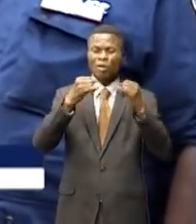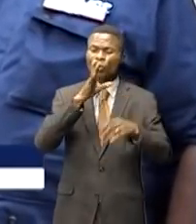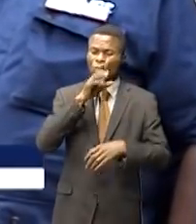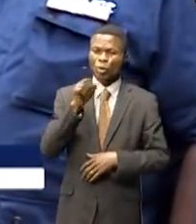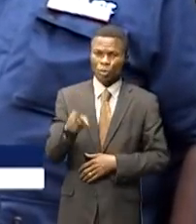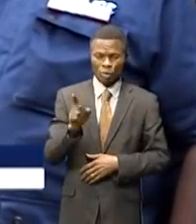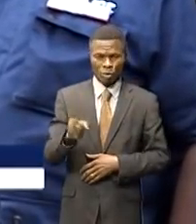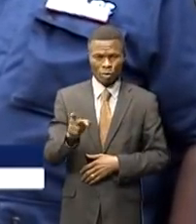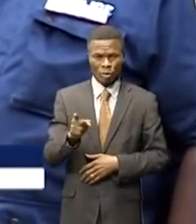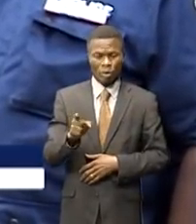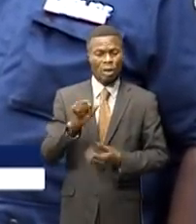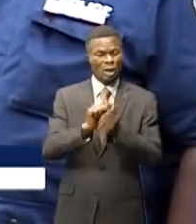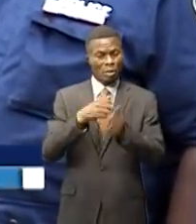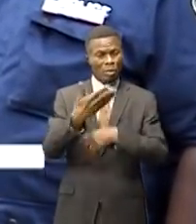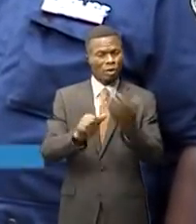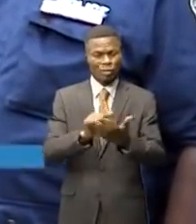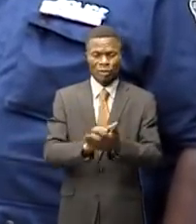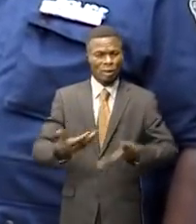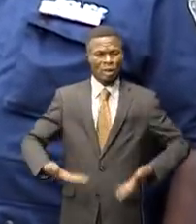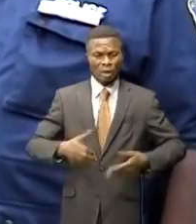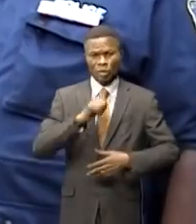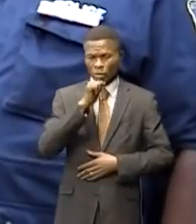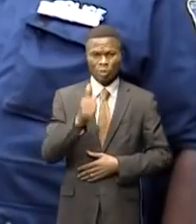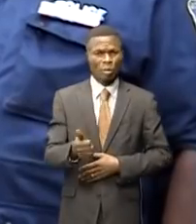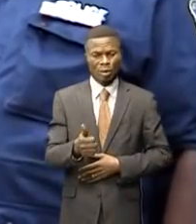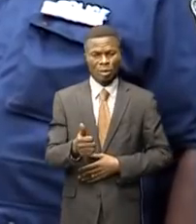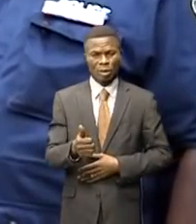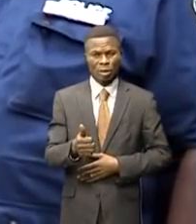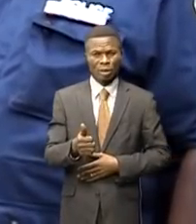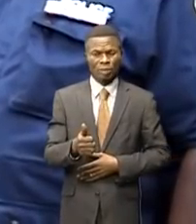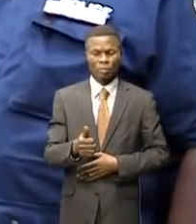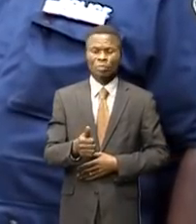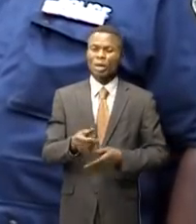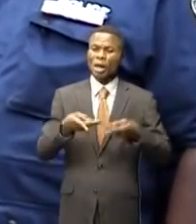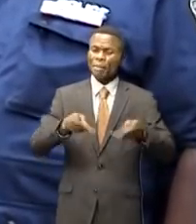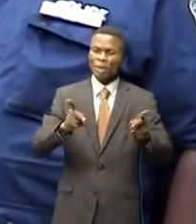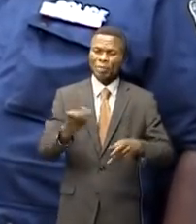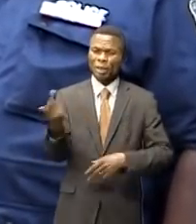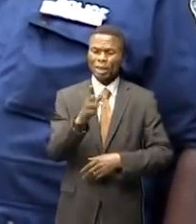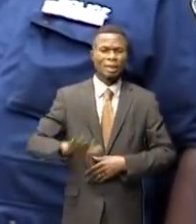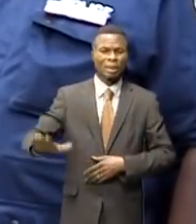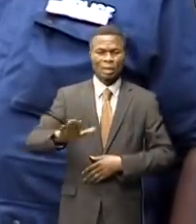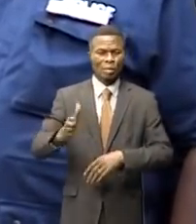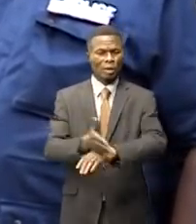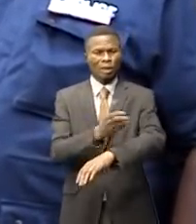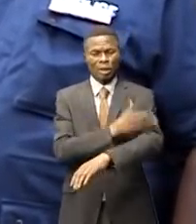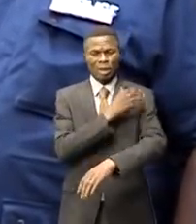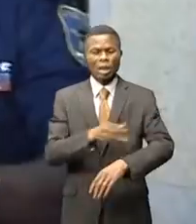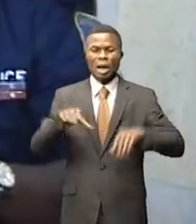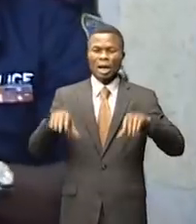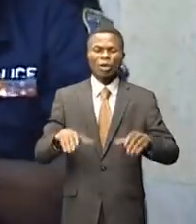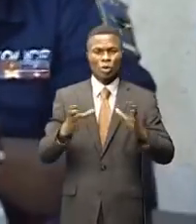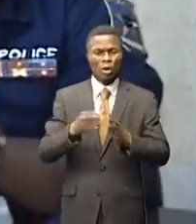cette façon et silva ne doit pas comme telle innovation après les mots hélène